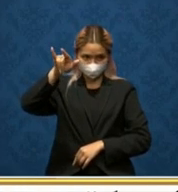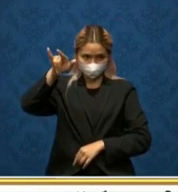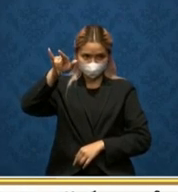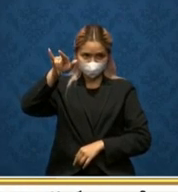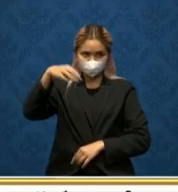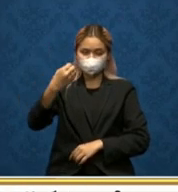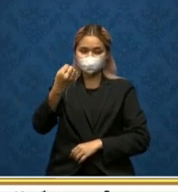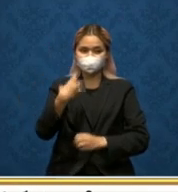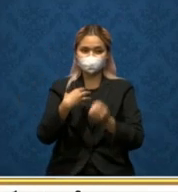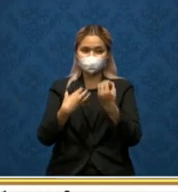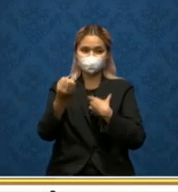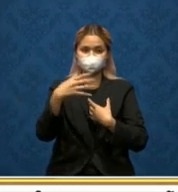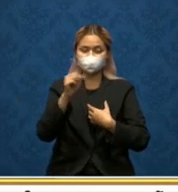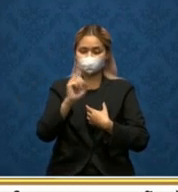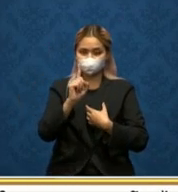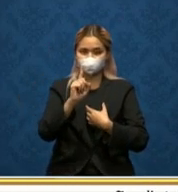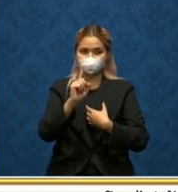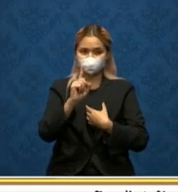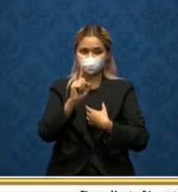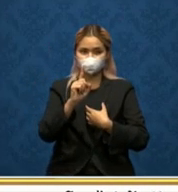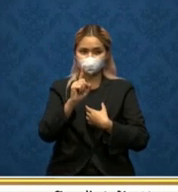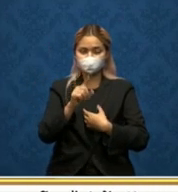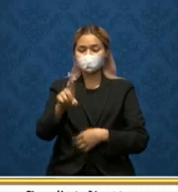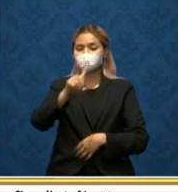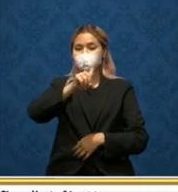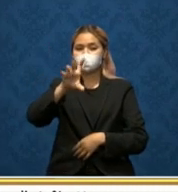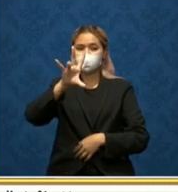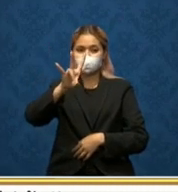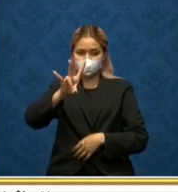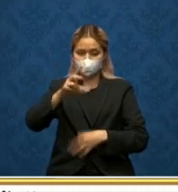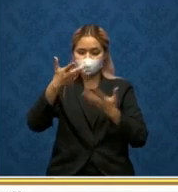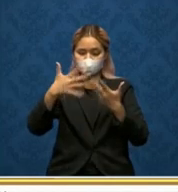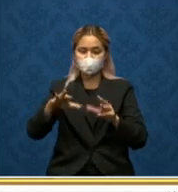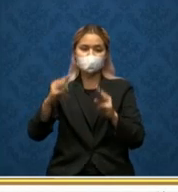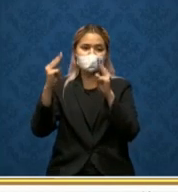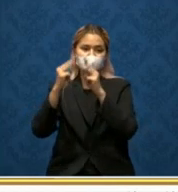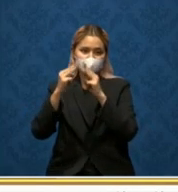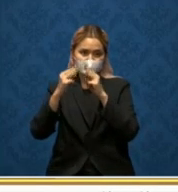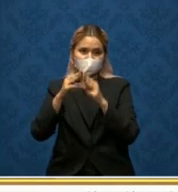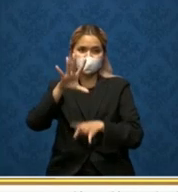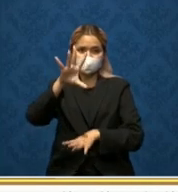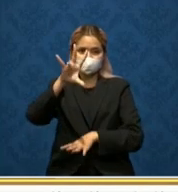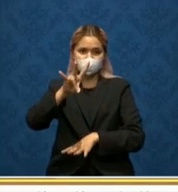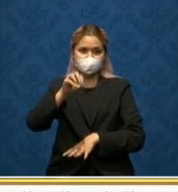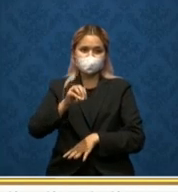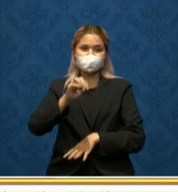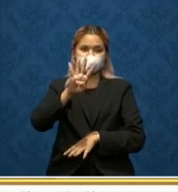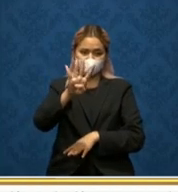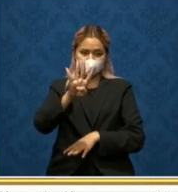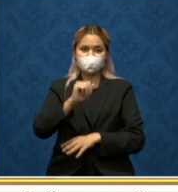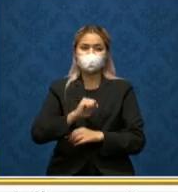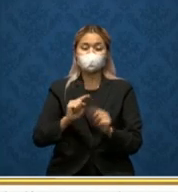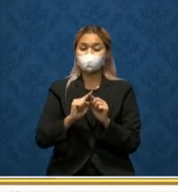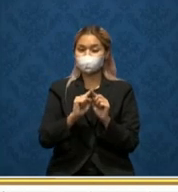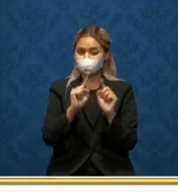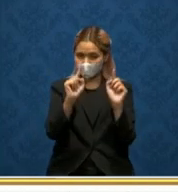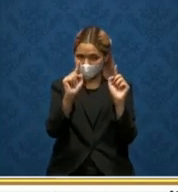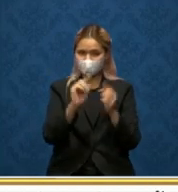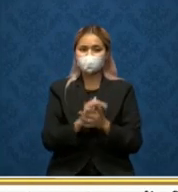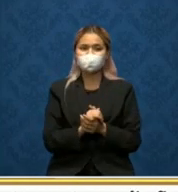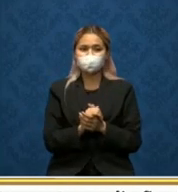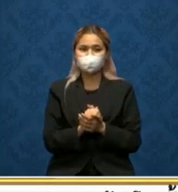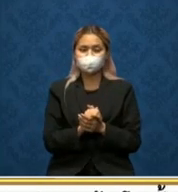มาเยอะเลยครับแจ้งมา 107แปลงทำแต่ทำสัญญาไปแล้ว 74แปลงซึ่งอันนี้น่าชื่นชมอันนี้ผมขอชื่นชมแต่ครับท่านประธานสนามใหญ่